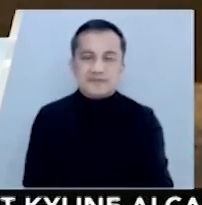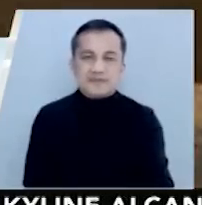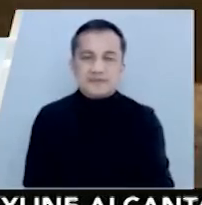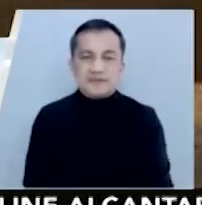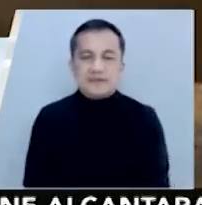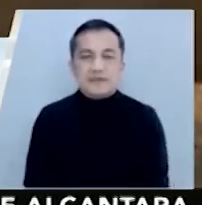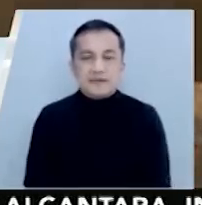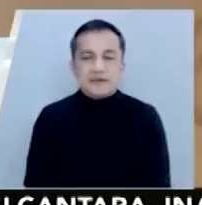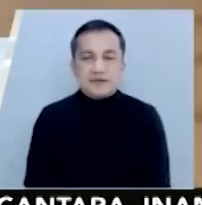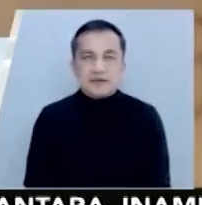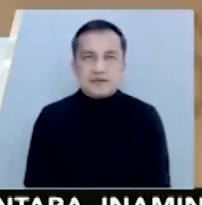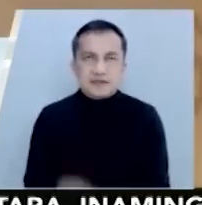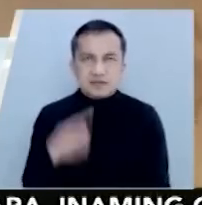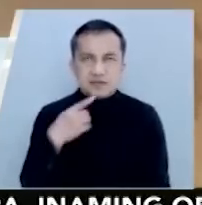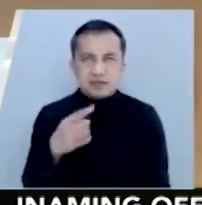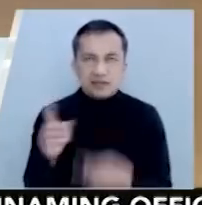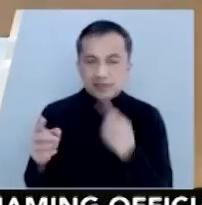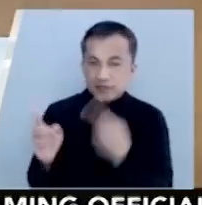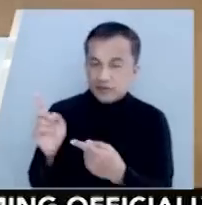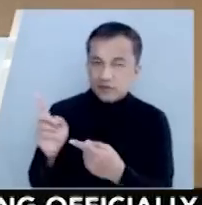Yan ang PHA, short for